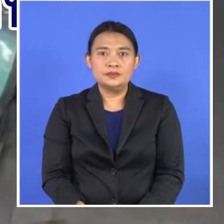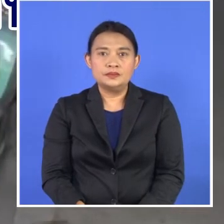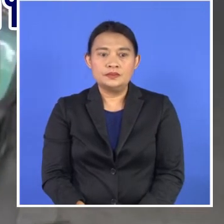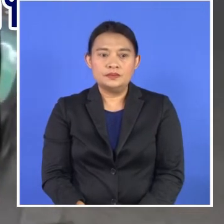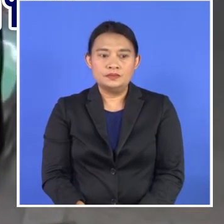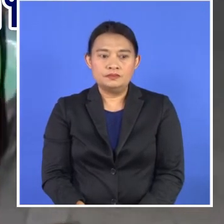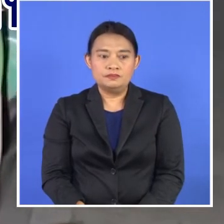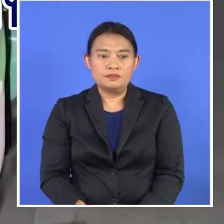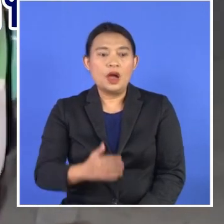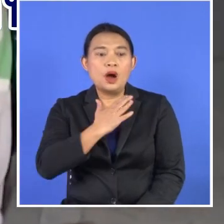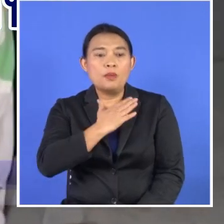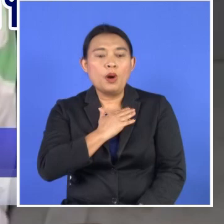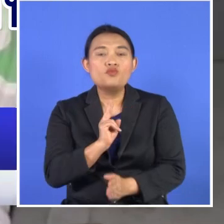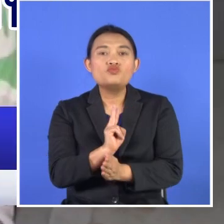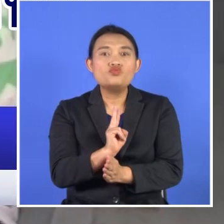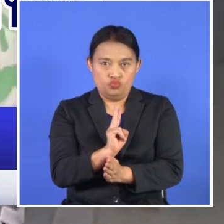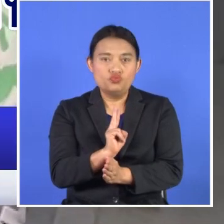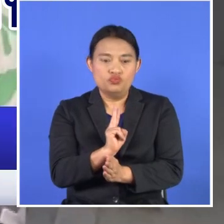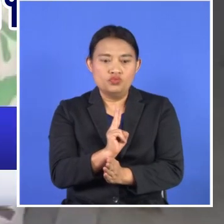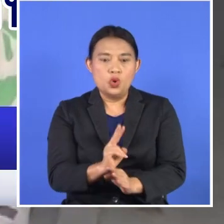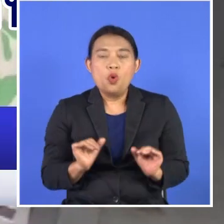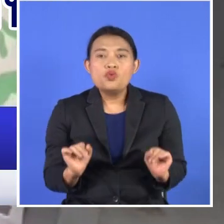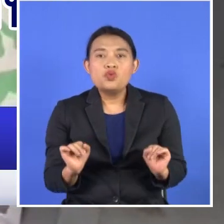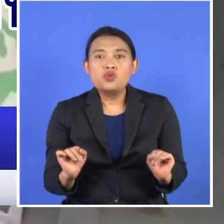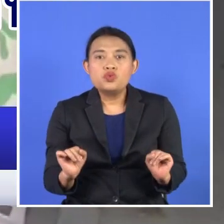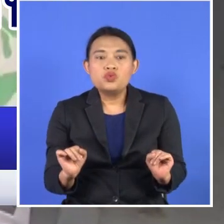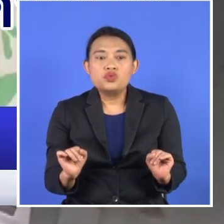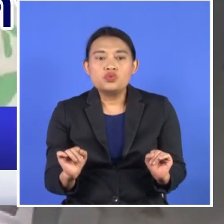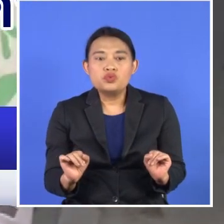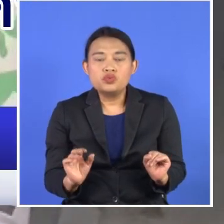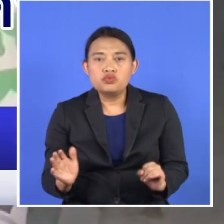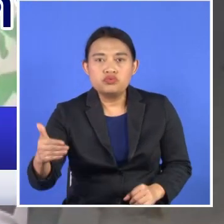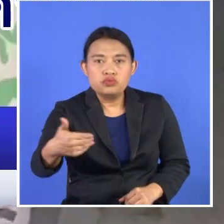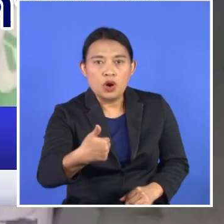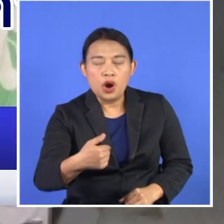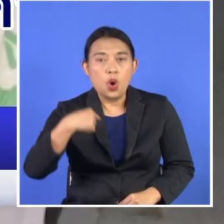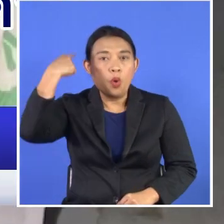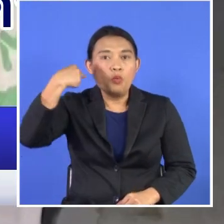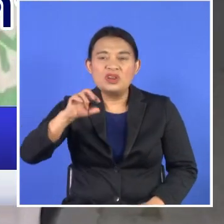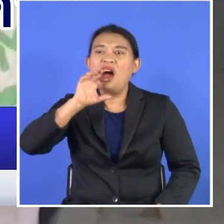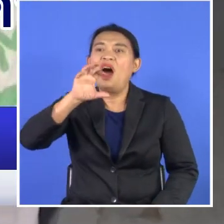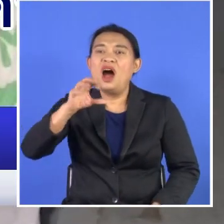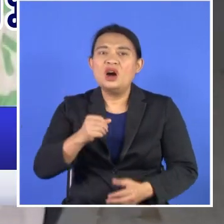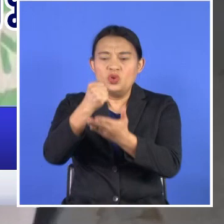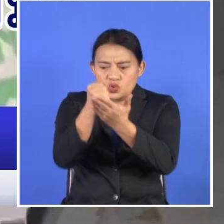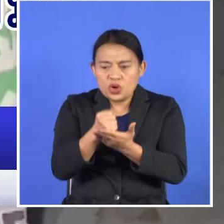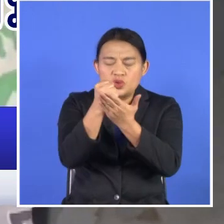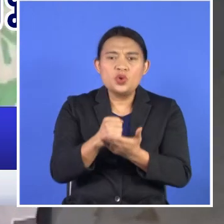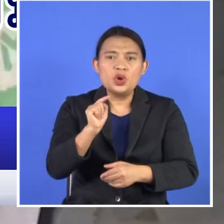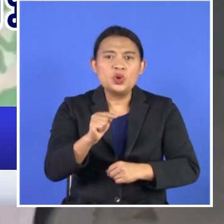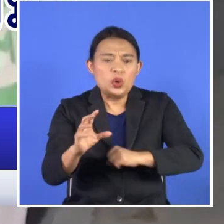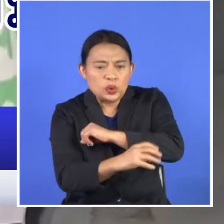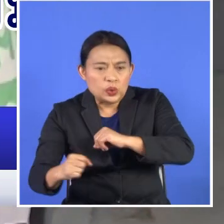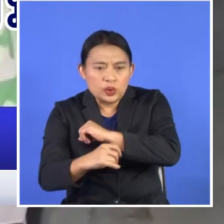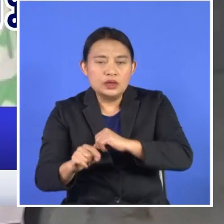แล้วก็ผมขี่ไปก็โจร2คนนั้นน่ะเขาก็วนรถกลับมาแล้วผู้หญิงเขาตะโกนว่าช่วยด้วยช่วยด้วยโดนปล้นผมก็ขี่ตาม